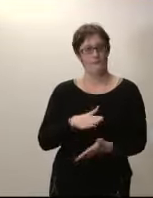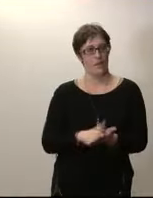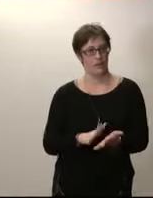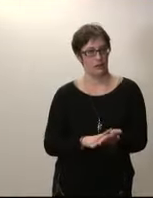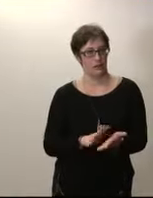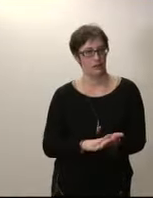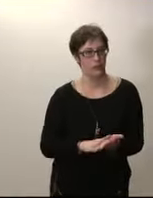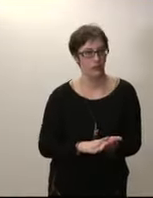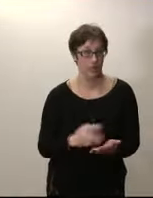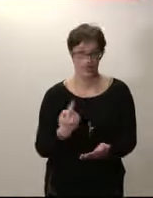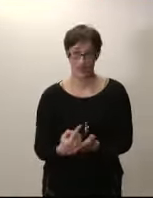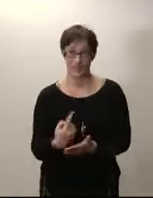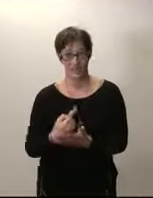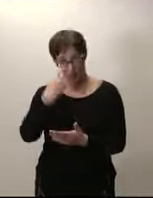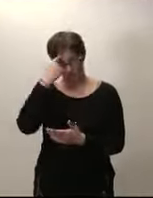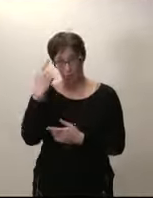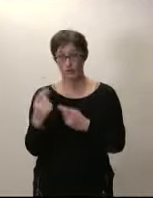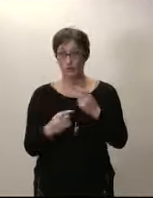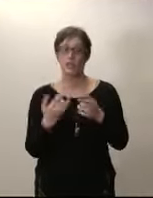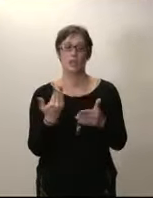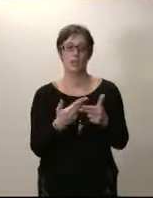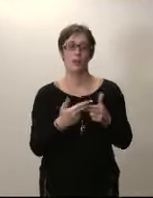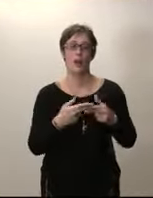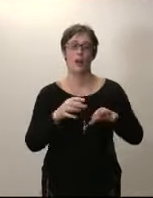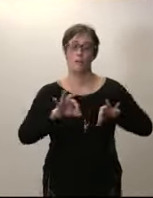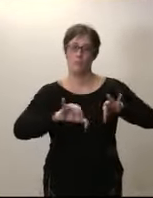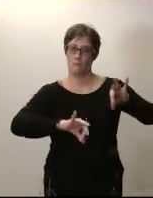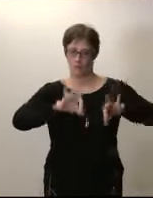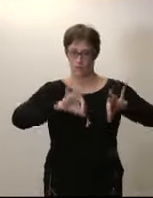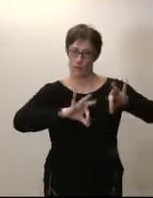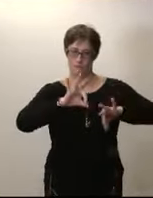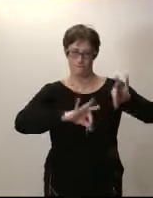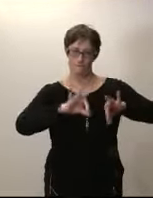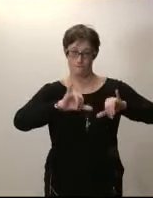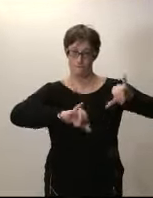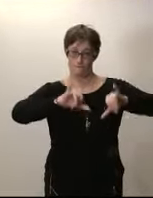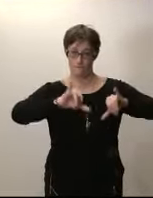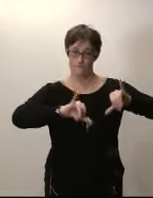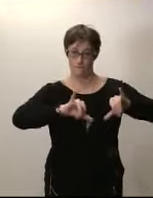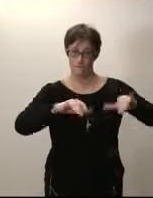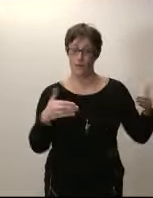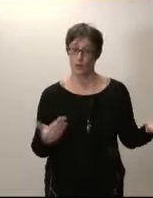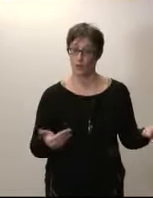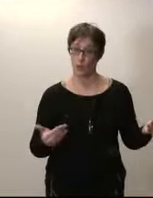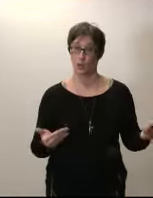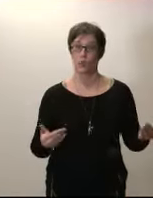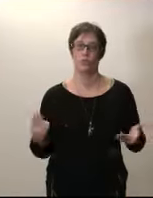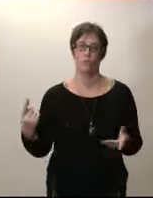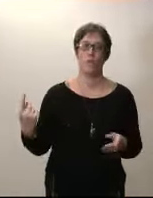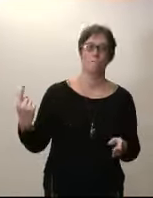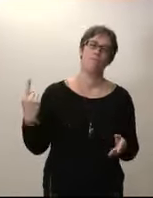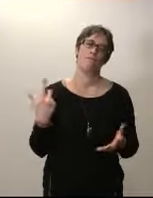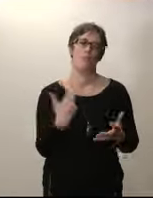de 10%. C'est ça votre calcul, mais ça s'appelle de la manipulation. Et ça veut dire que si aujourd'hui, vous faites peser aussi lourdement sous les